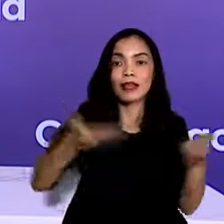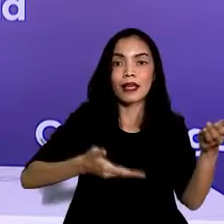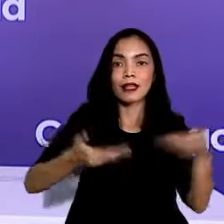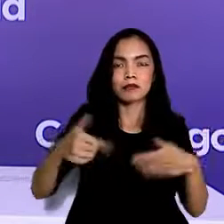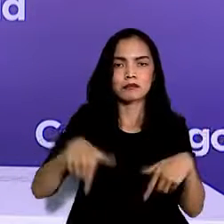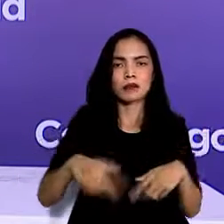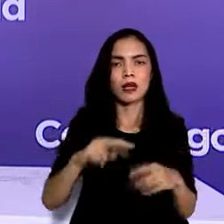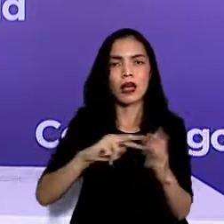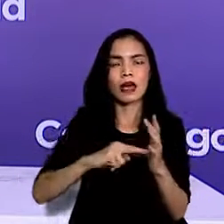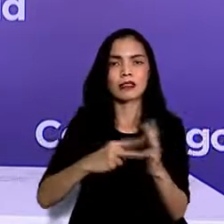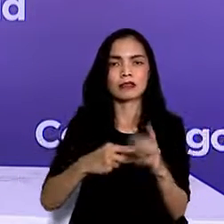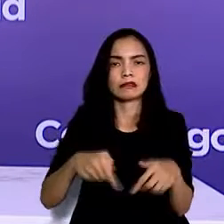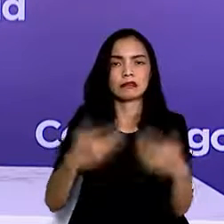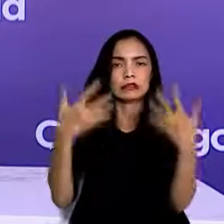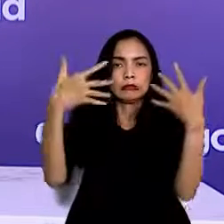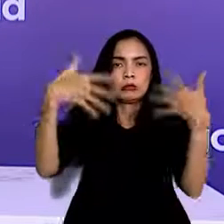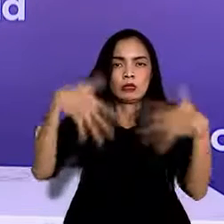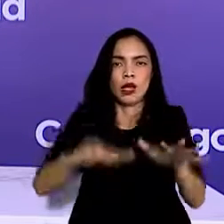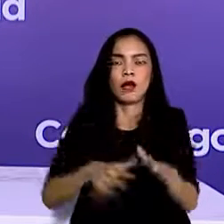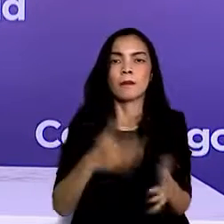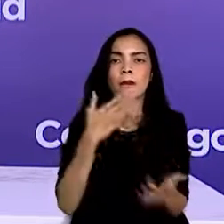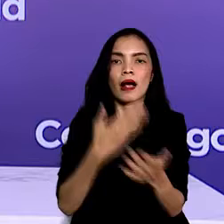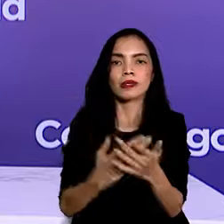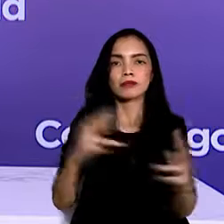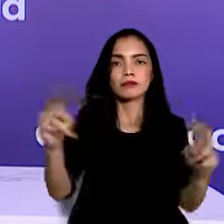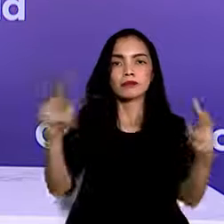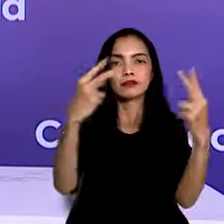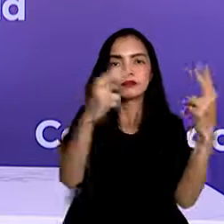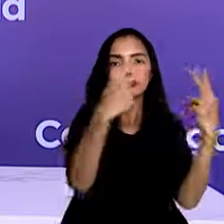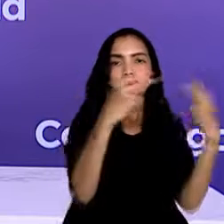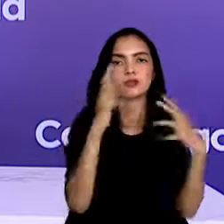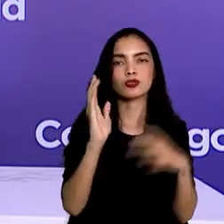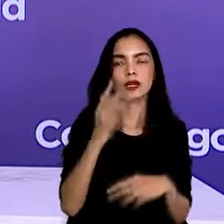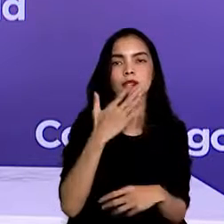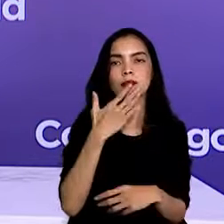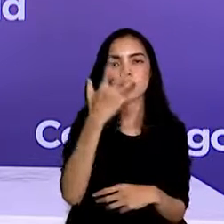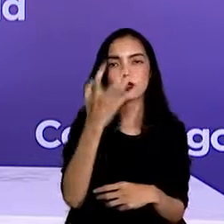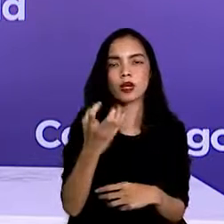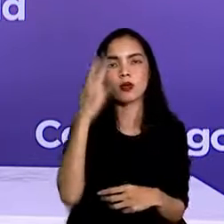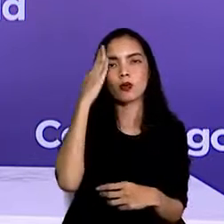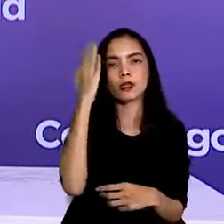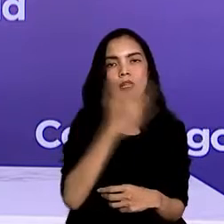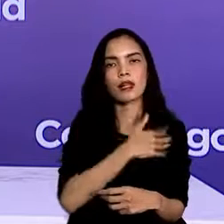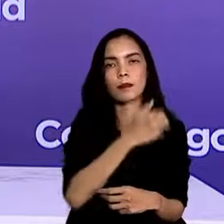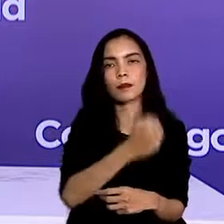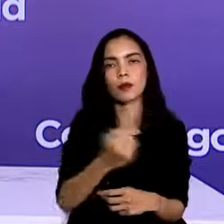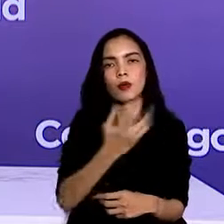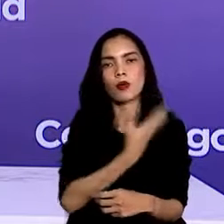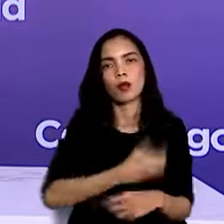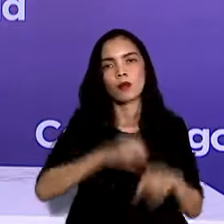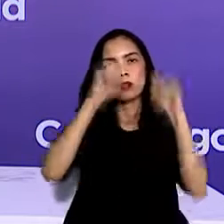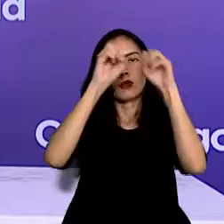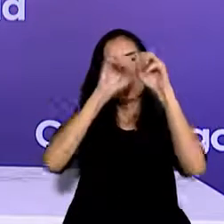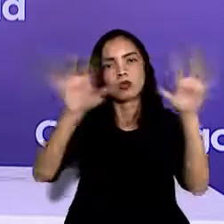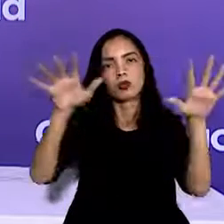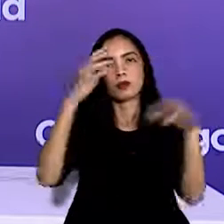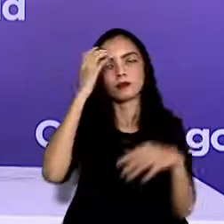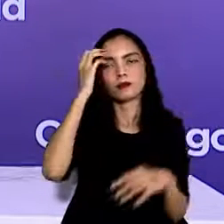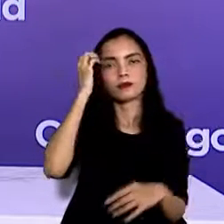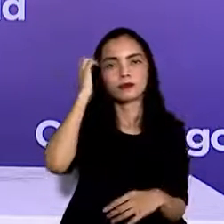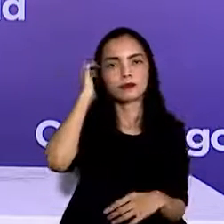konferensi pers pada sore hari ini Terima kasih atas perhatiannya Selamat sore Wassalamualaikum warahmatullahi wabarakatuh